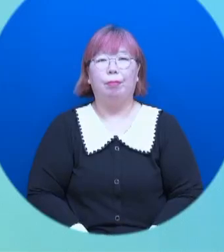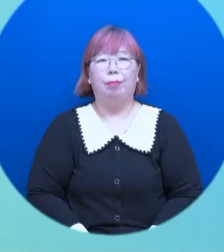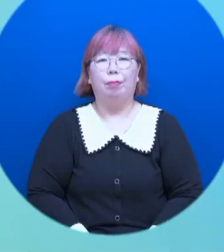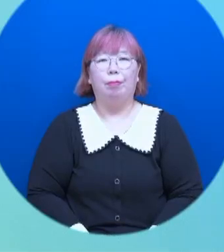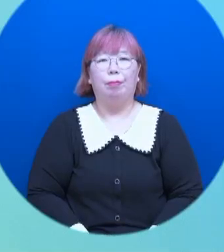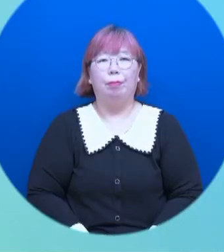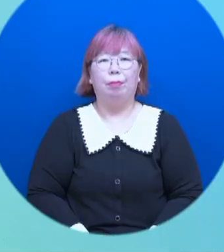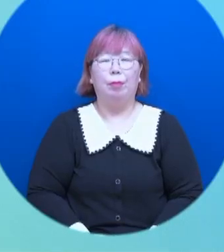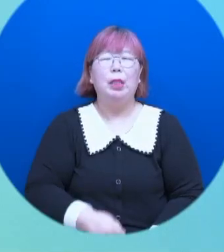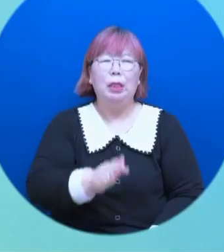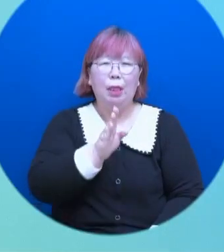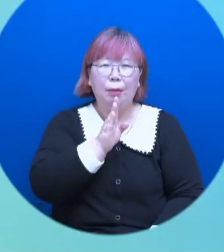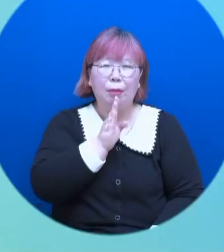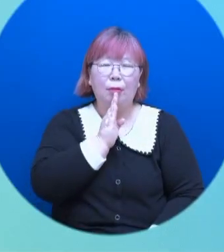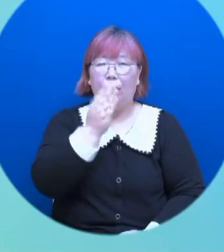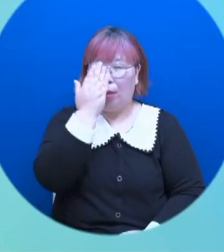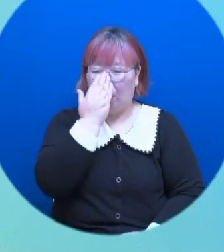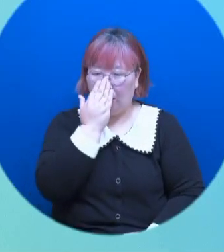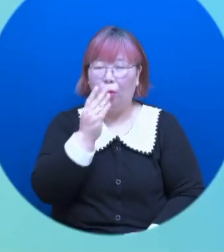참된 겸손은 뭘까요?